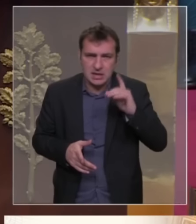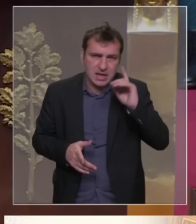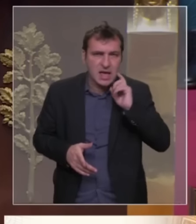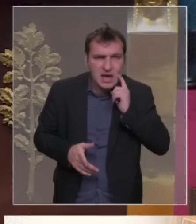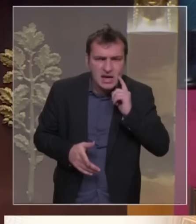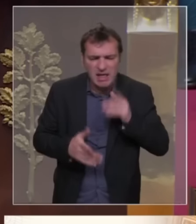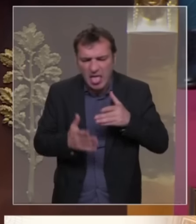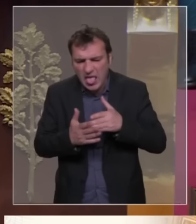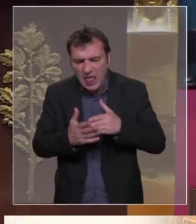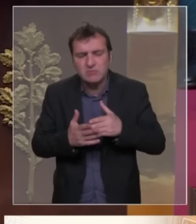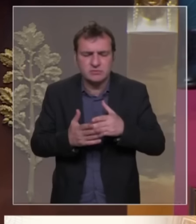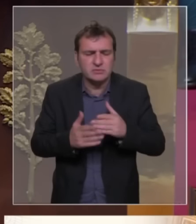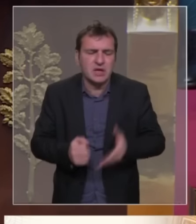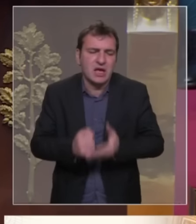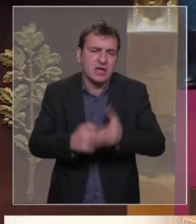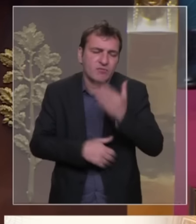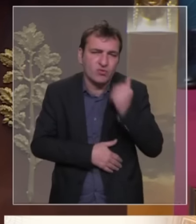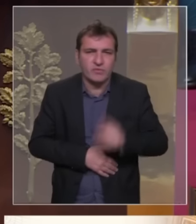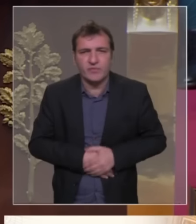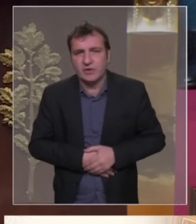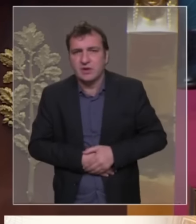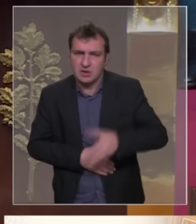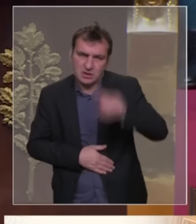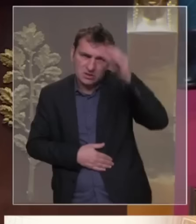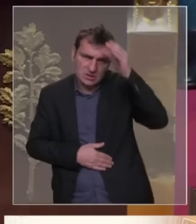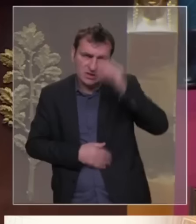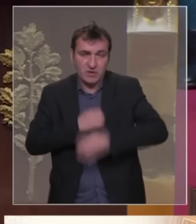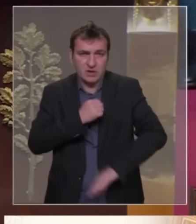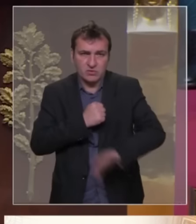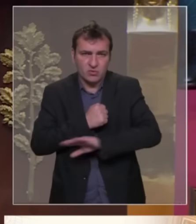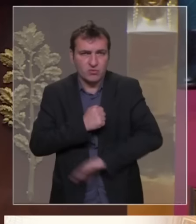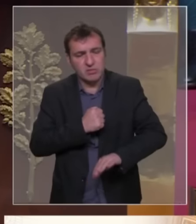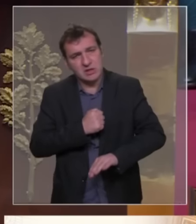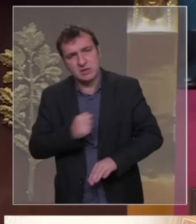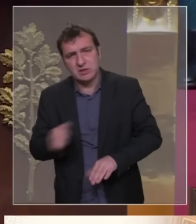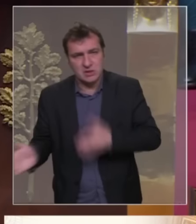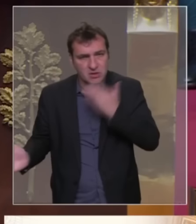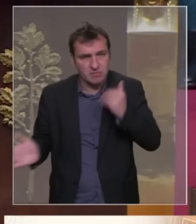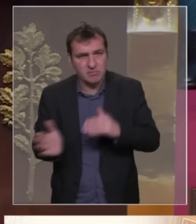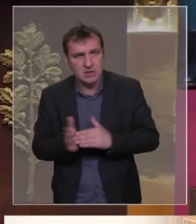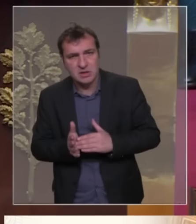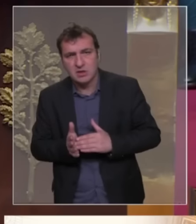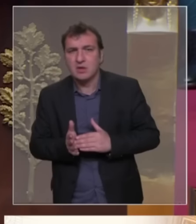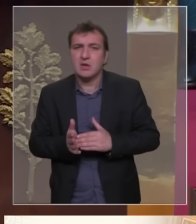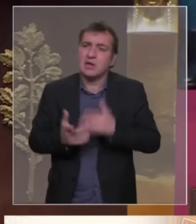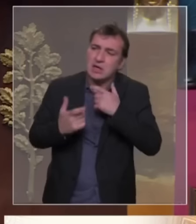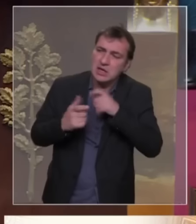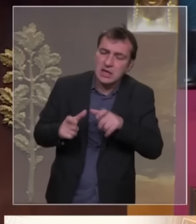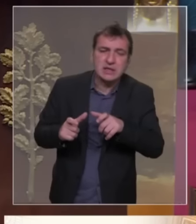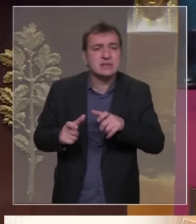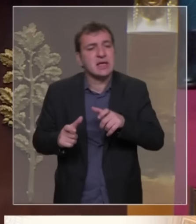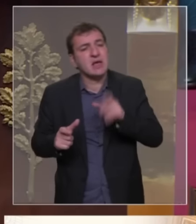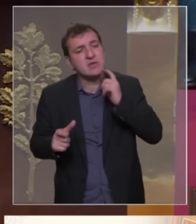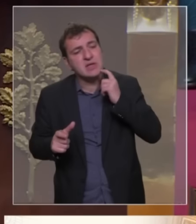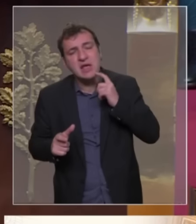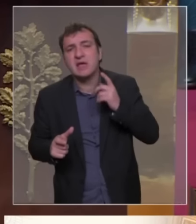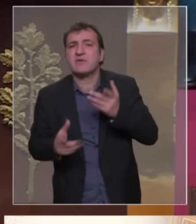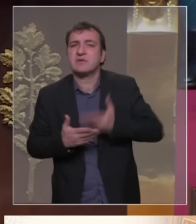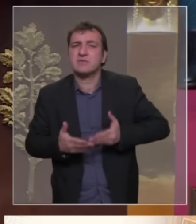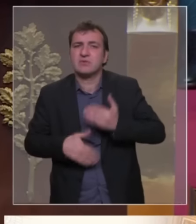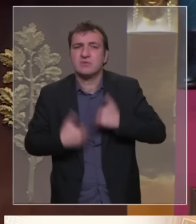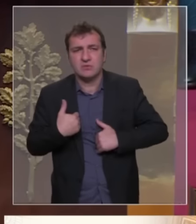les savoirs fondamentaux, améliorer l'accessibilité des élèves en situation de handicap et l'inclusion scolaire,